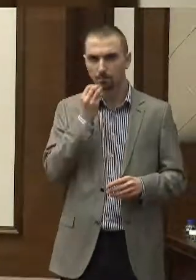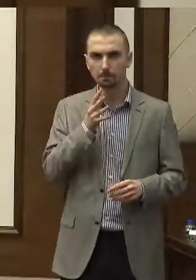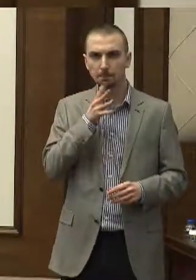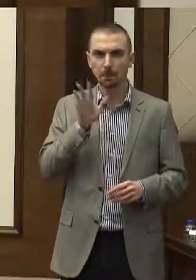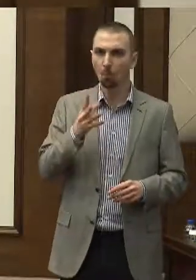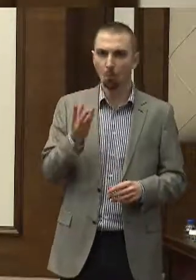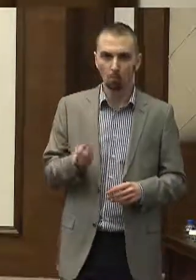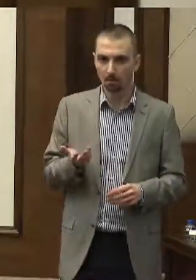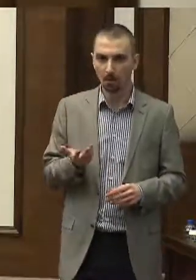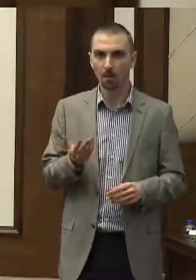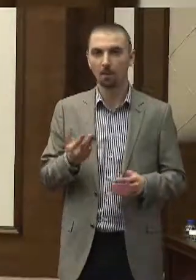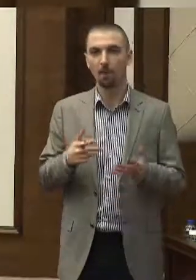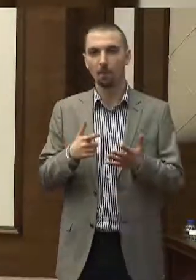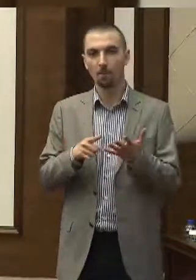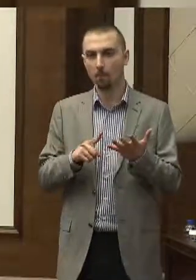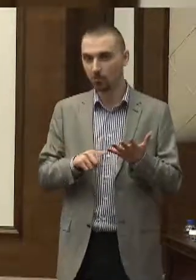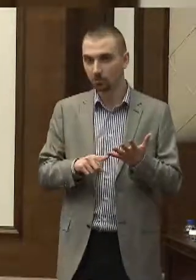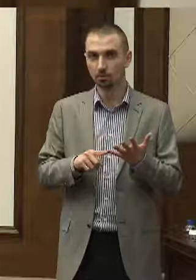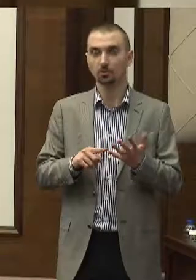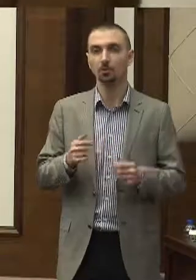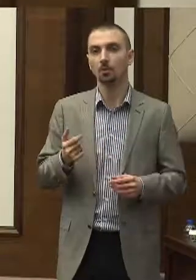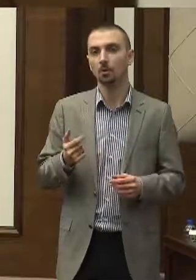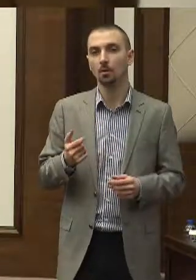duymaması. 5. Bilmediği bu alandan